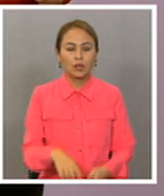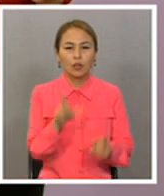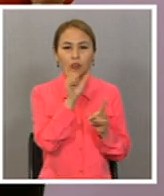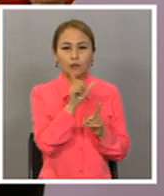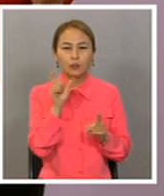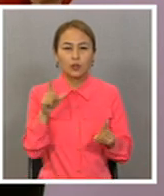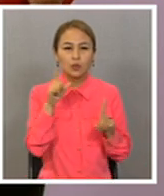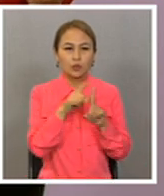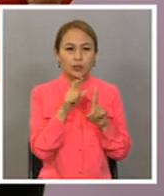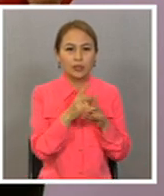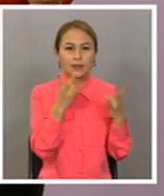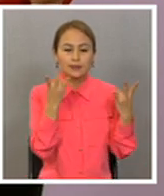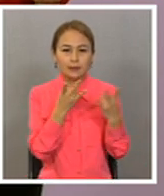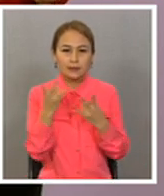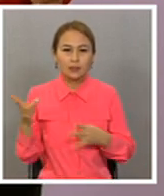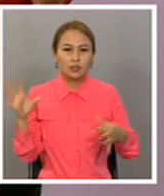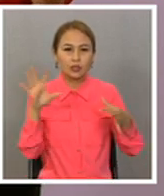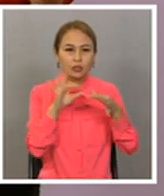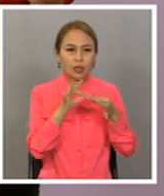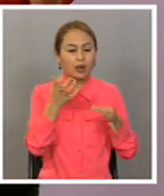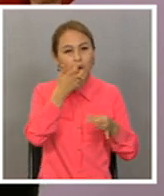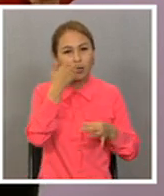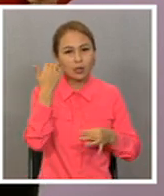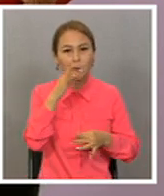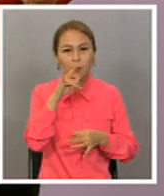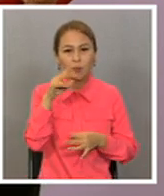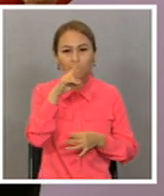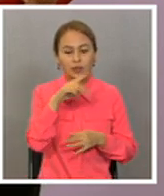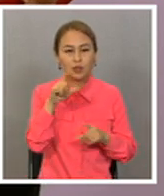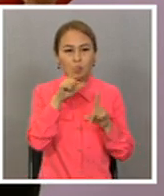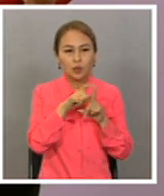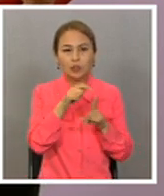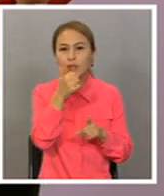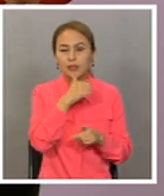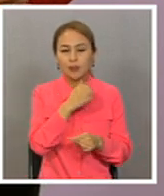тиісті жұрнақтарды жалғау арқылы туынды зат есімдер жасаңдаршы.